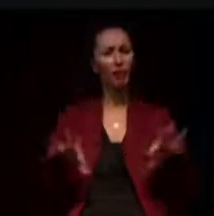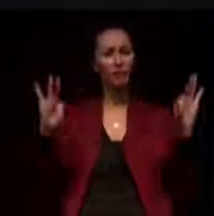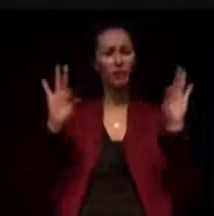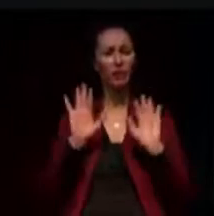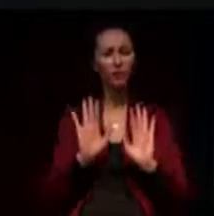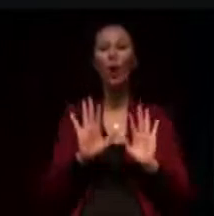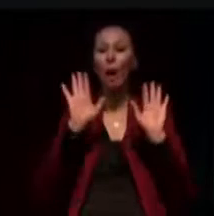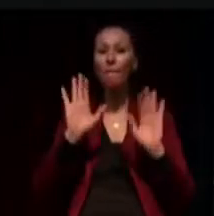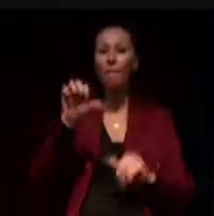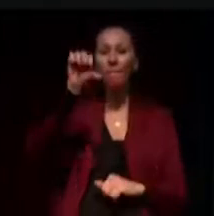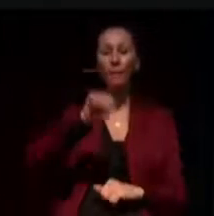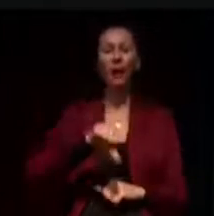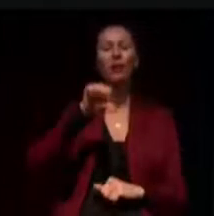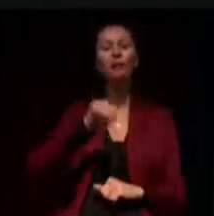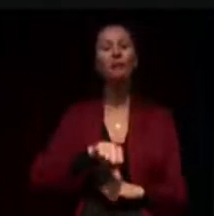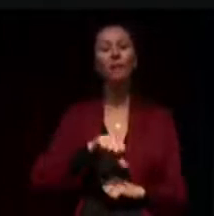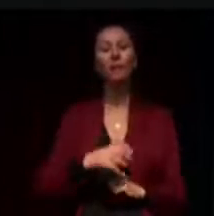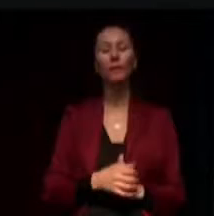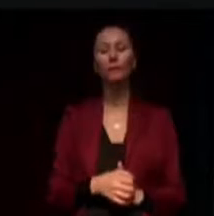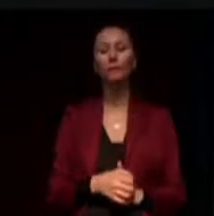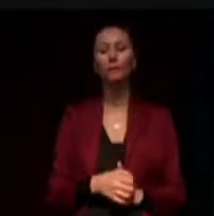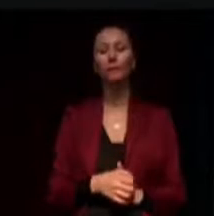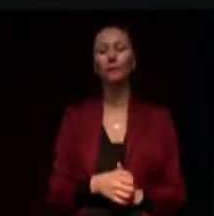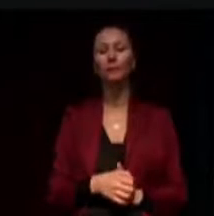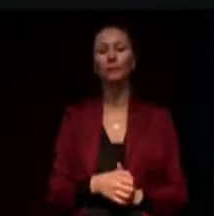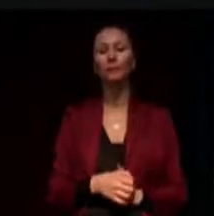hazırlanılmıştı ama maalesef